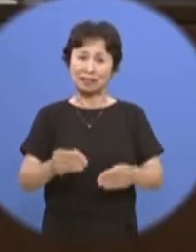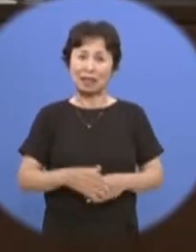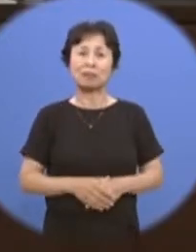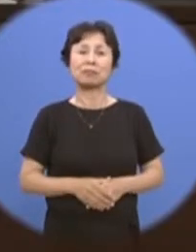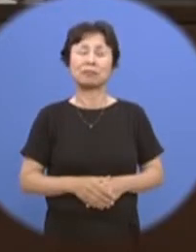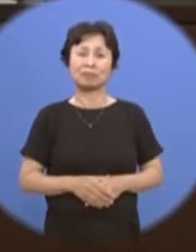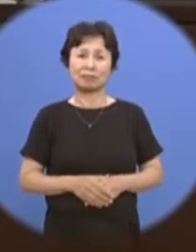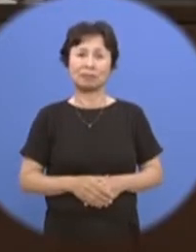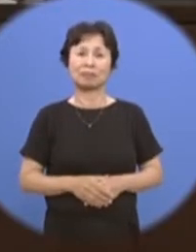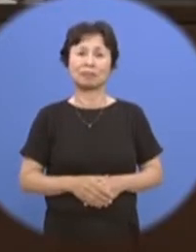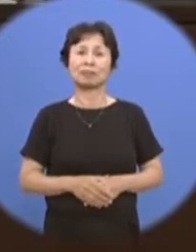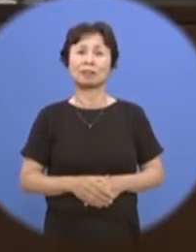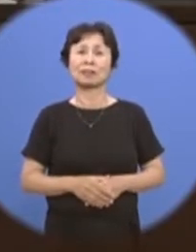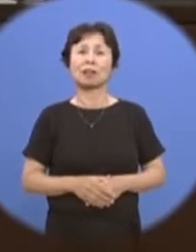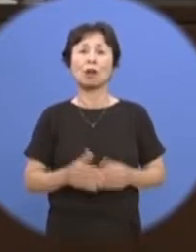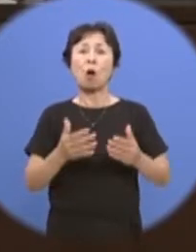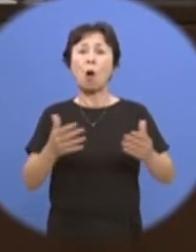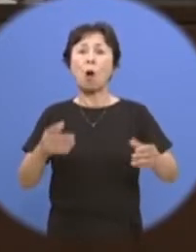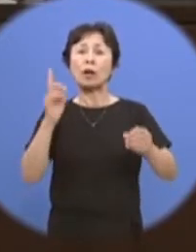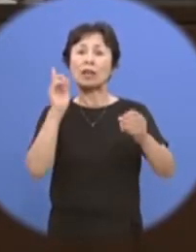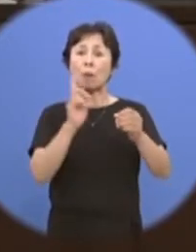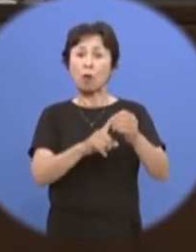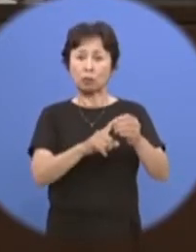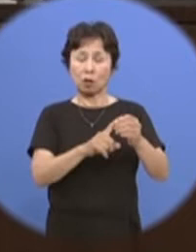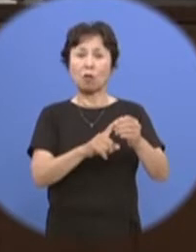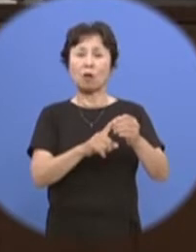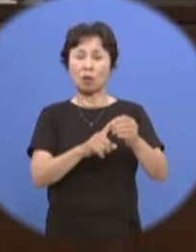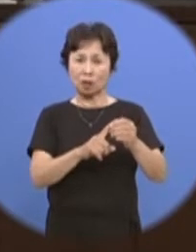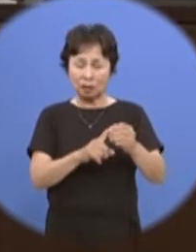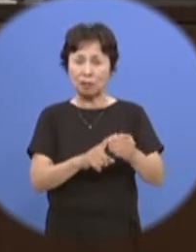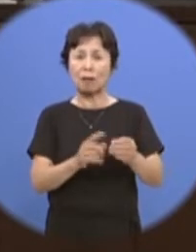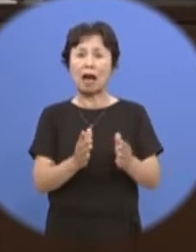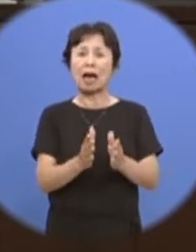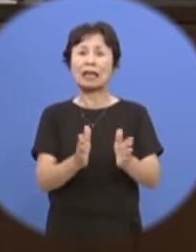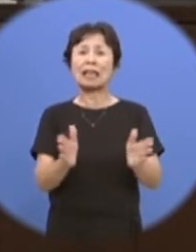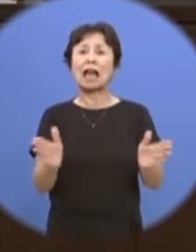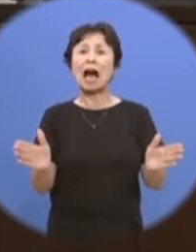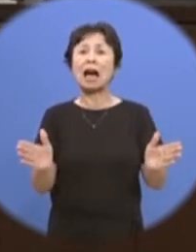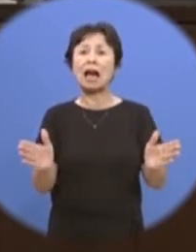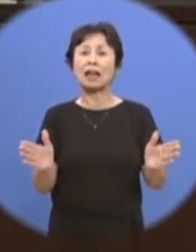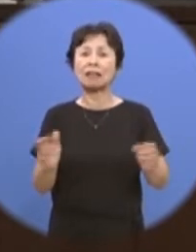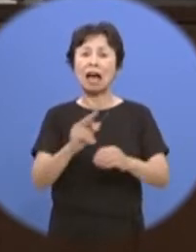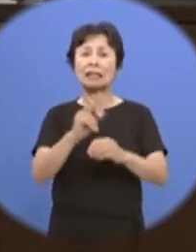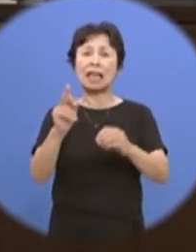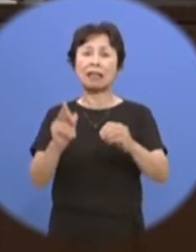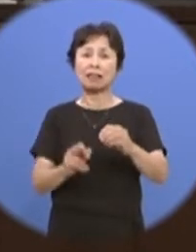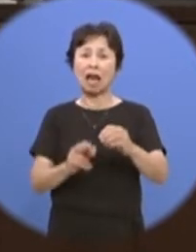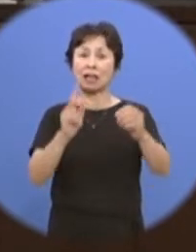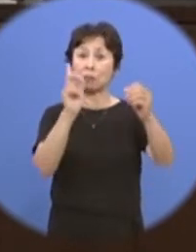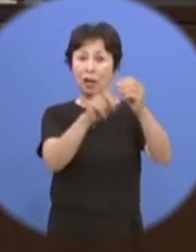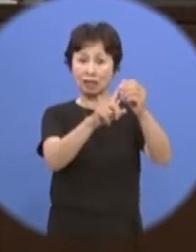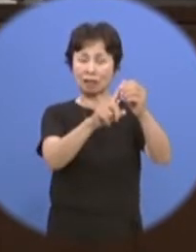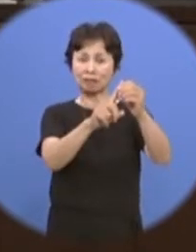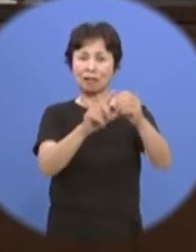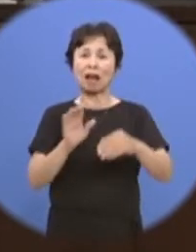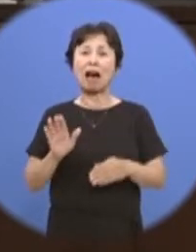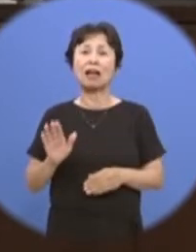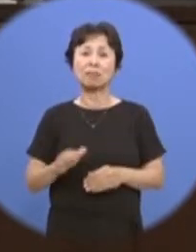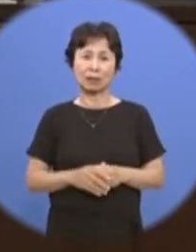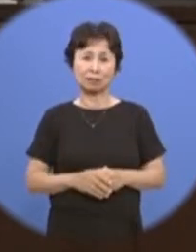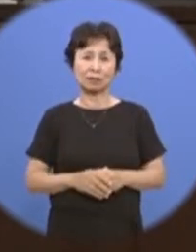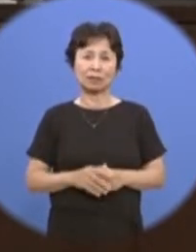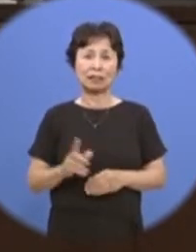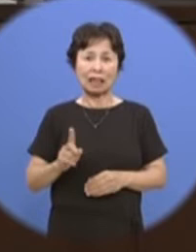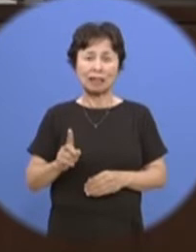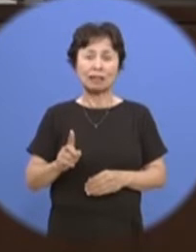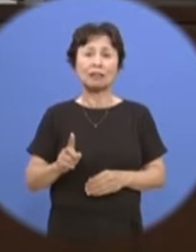工業技術センターのですね、大きな目標に、その開かれたセンターに向けてという取り組みがあります。まあ、これは極